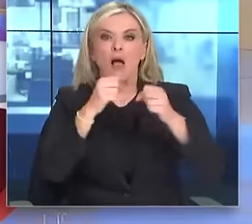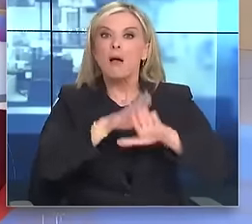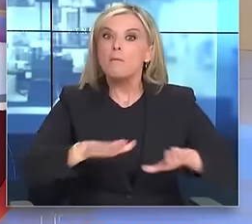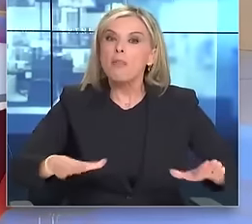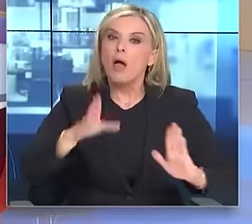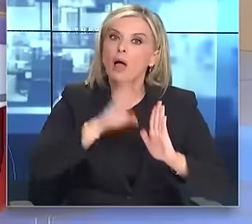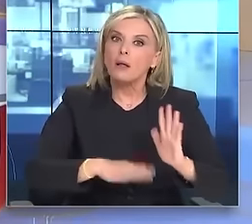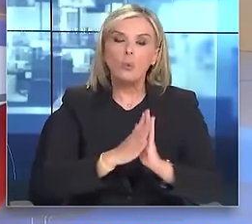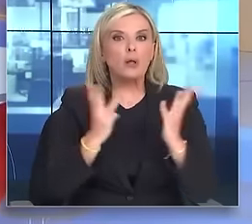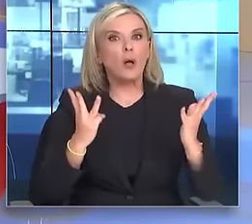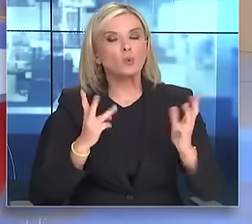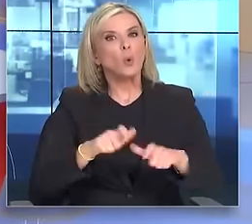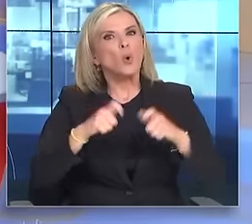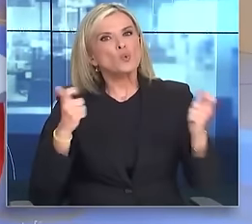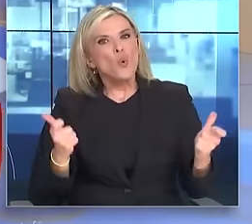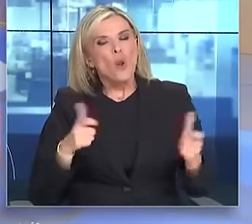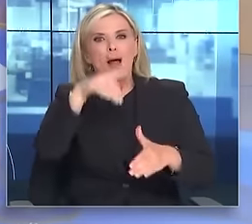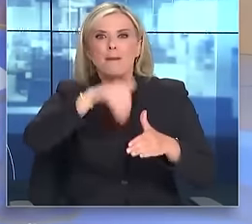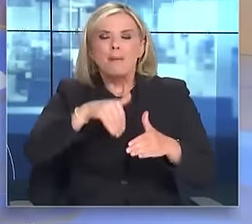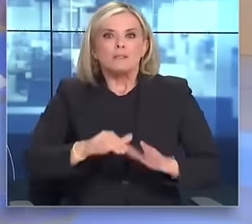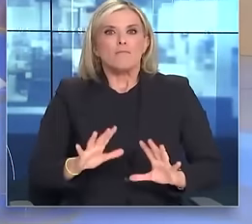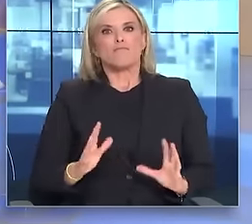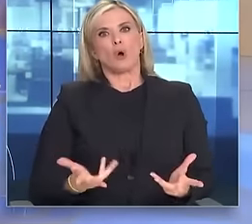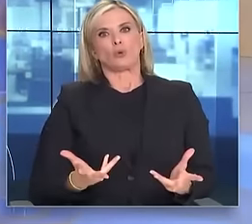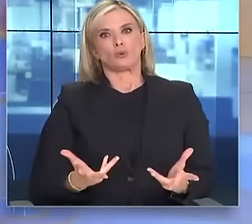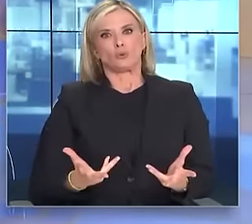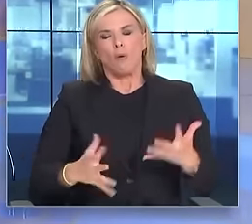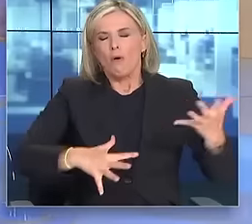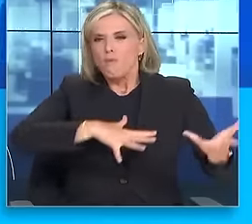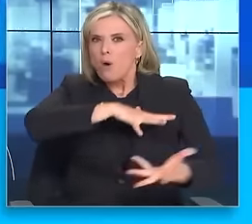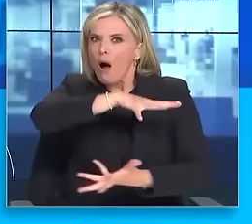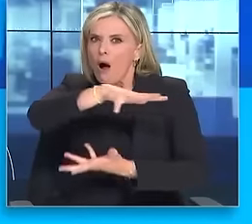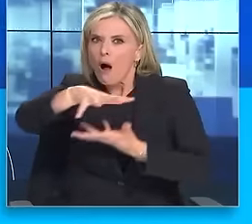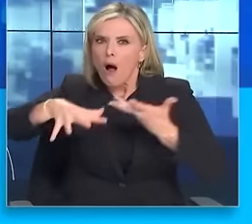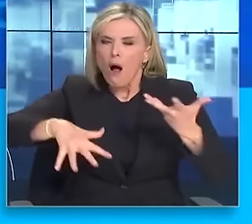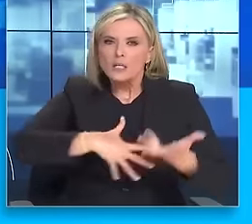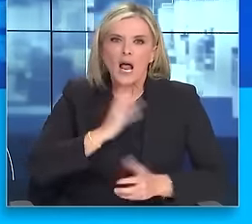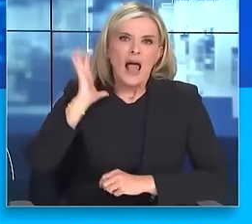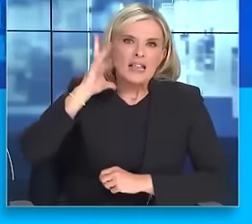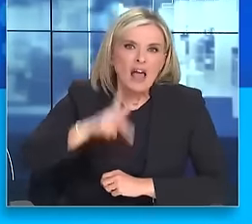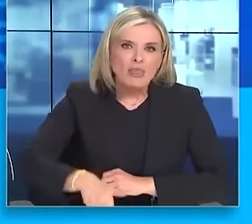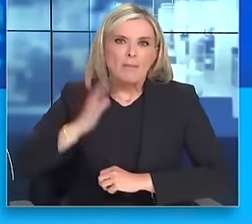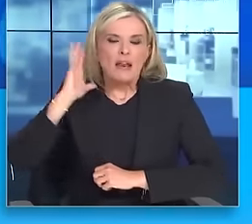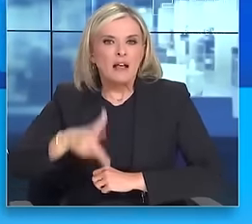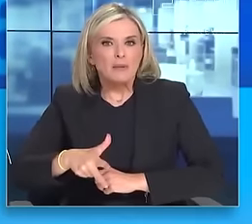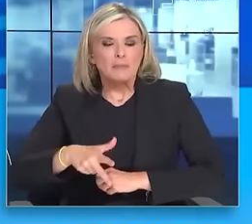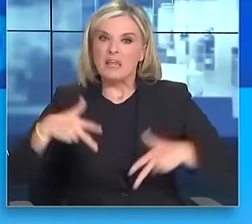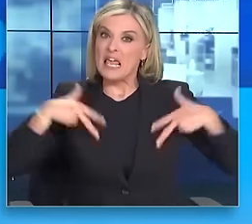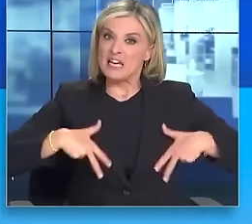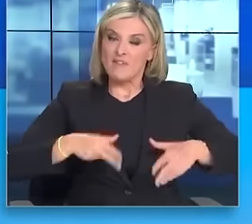γιατί η κατάσταση έχει γίνει ανεξέλεγκτη πλέον σε πάρα πολλές περιπτώσεις. Και δεν ξέρω αν δουλεύουν τα μέτρα τα οποία έχουν